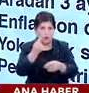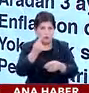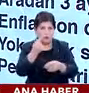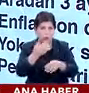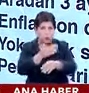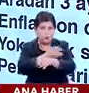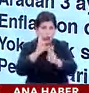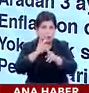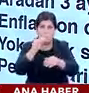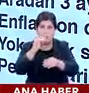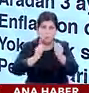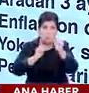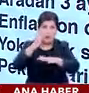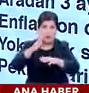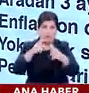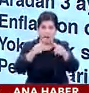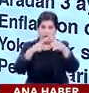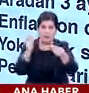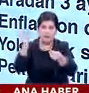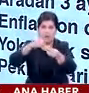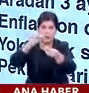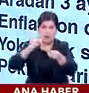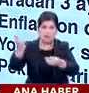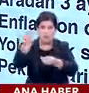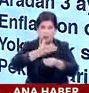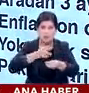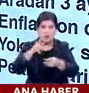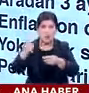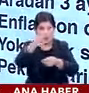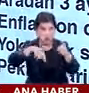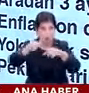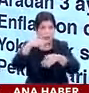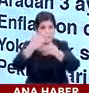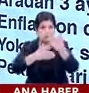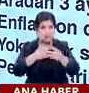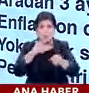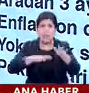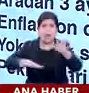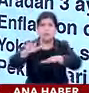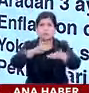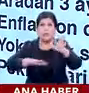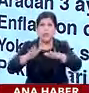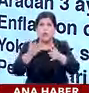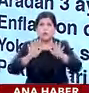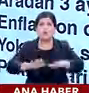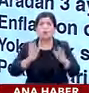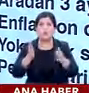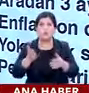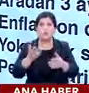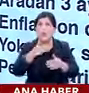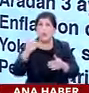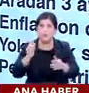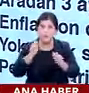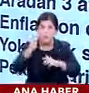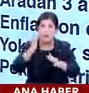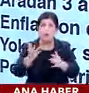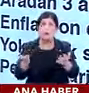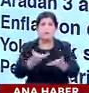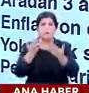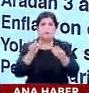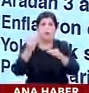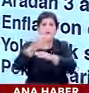başını gitti farklı farklı zamanlar da var onlardan da bahsedeceğim Tamam piyasada durmuyor ev fiyatları alıp başını gidiyor birçok